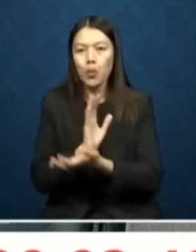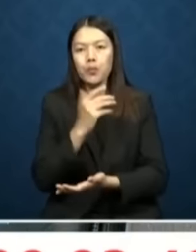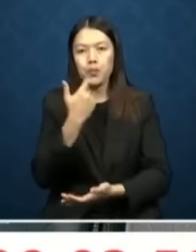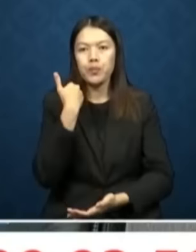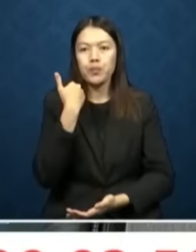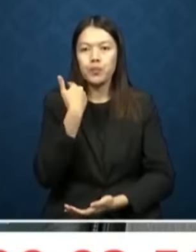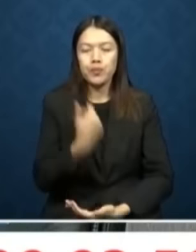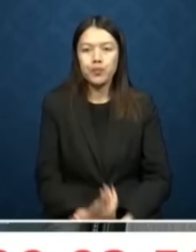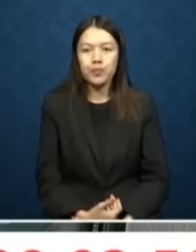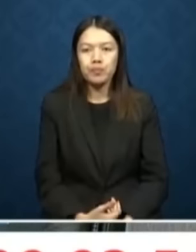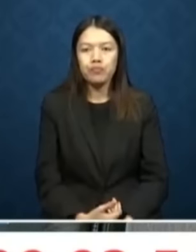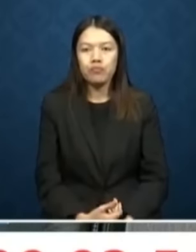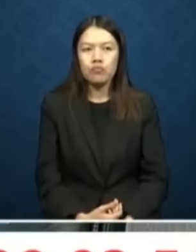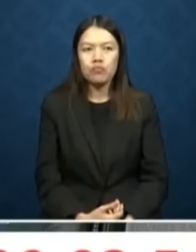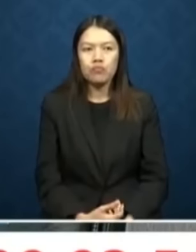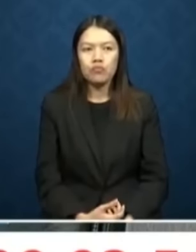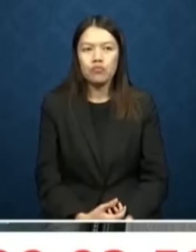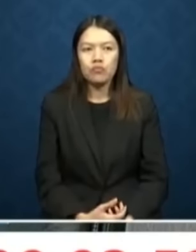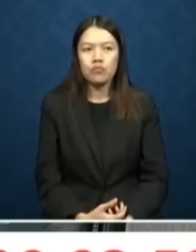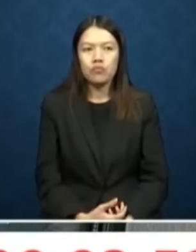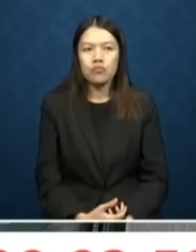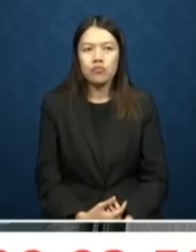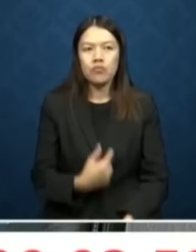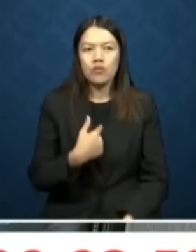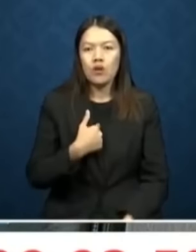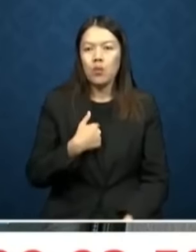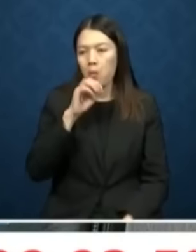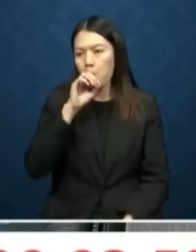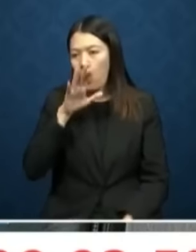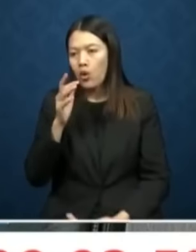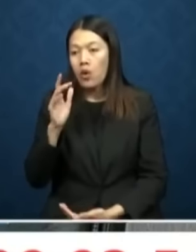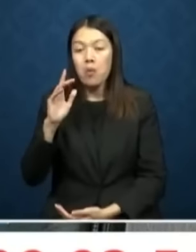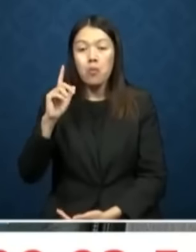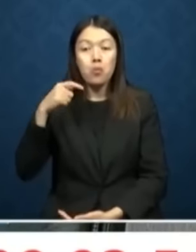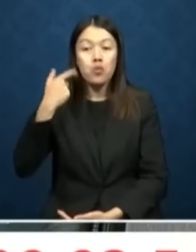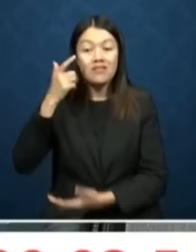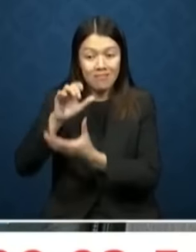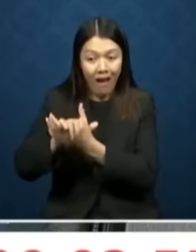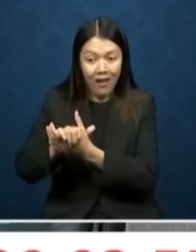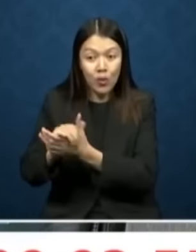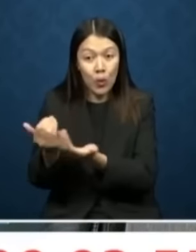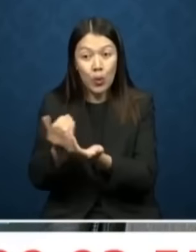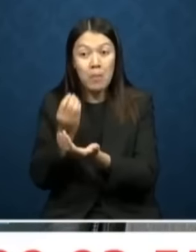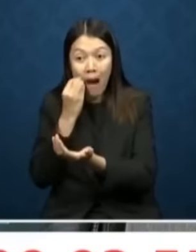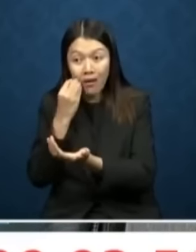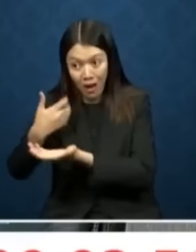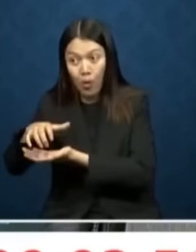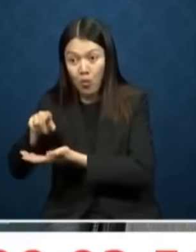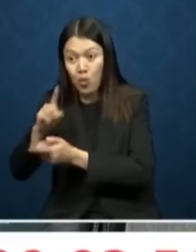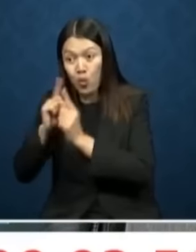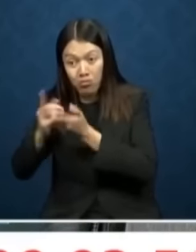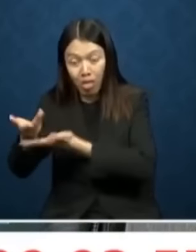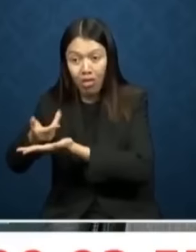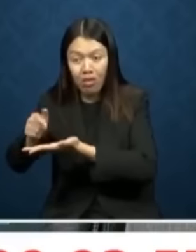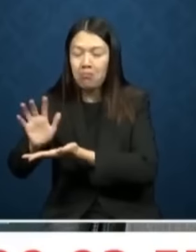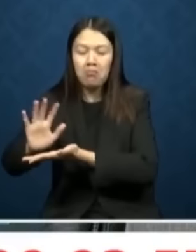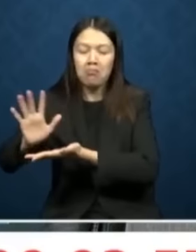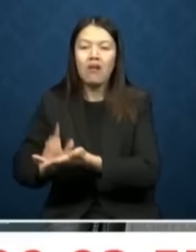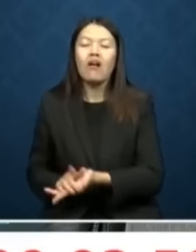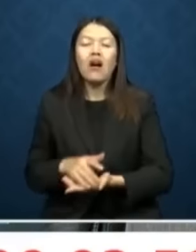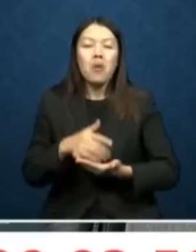านครับเรื่องแบบนี้ท่านจะให้ผมไปพูดกับภรรยาหรือบุตรของผมที่บ้านหรือครับเรื่องแบบนี้ผมไม่พู